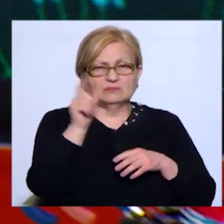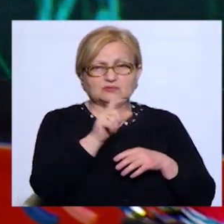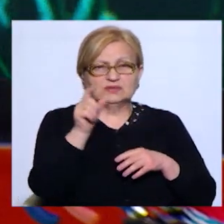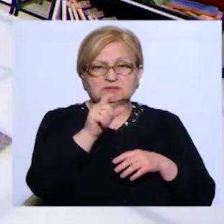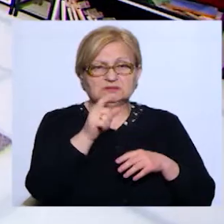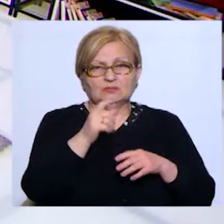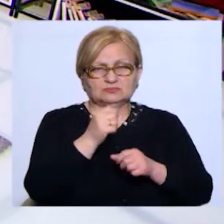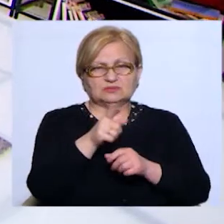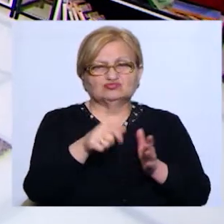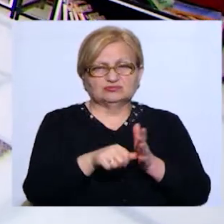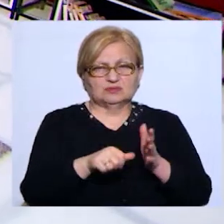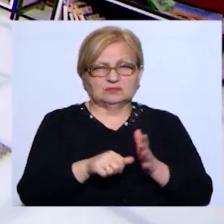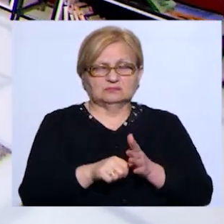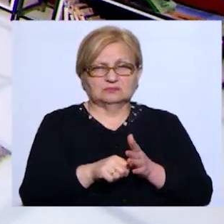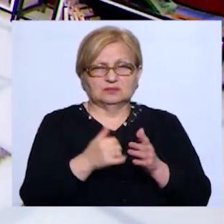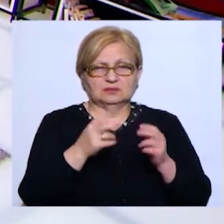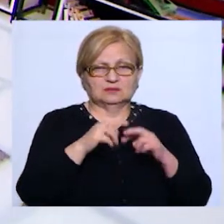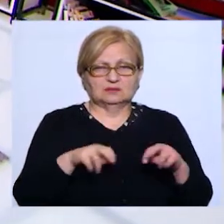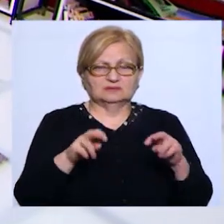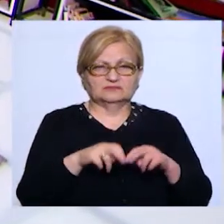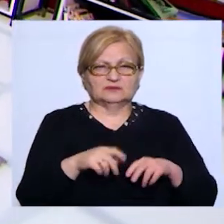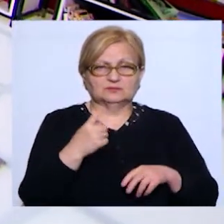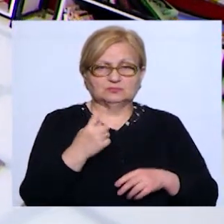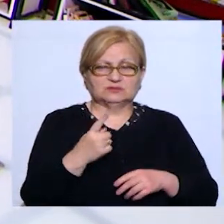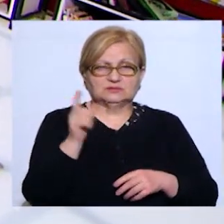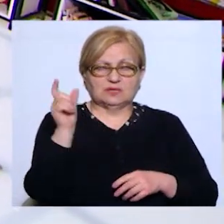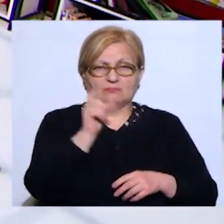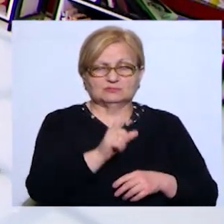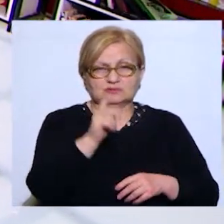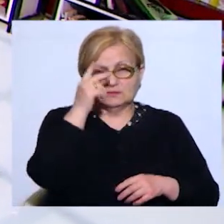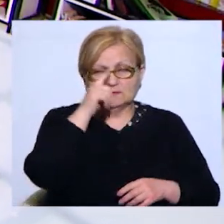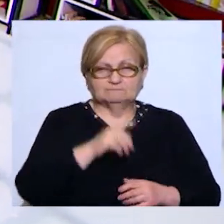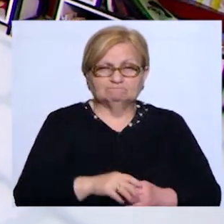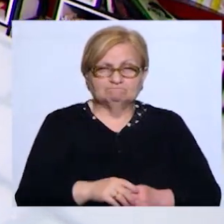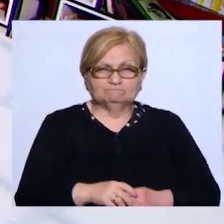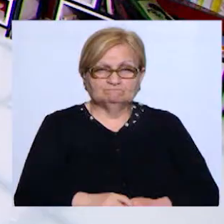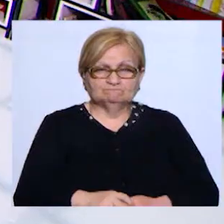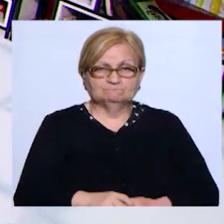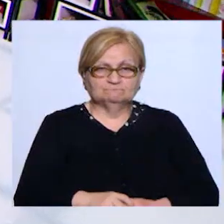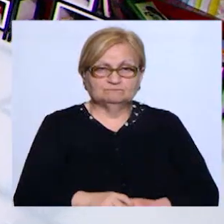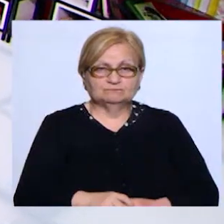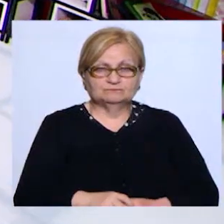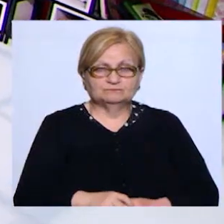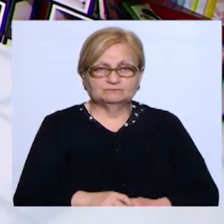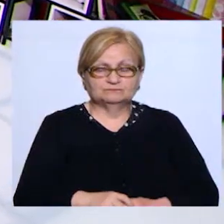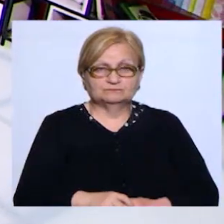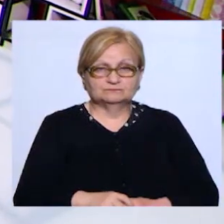დაგეხმარებათ. მოდით ახლა განვიხილოთ ერთი. აი ესეთი ერთი ამოცანა.